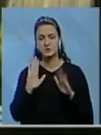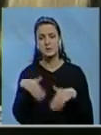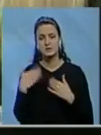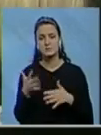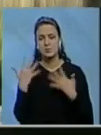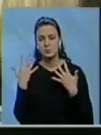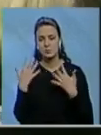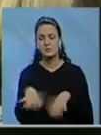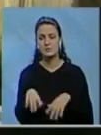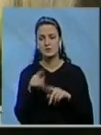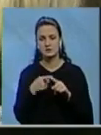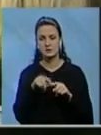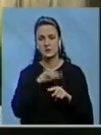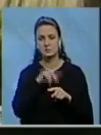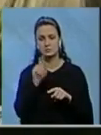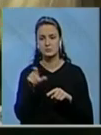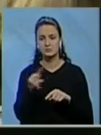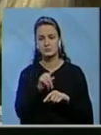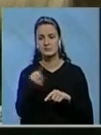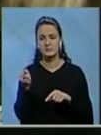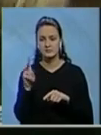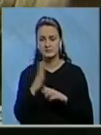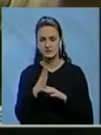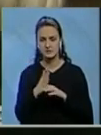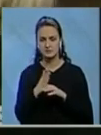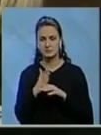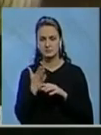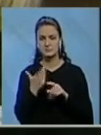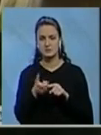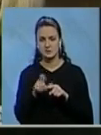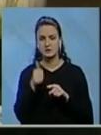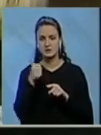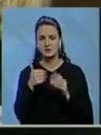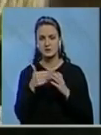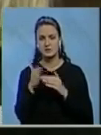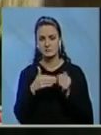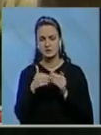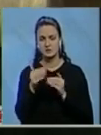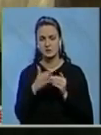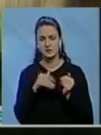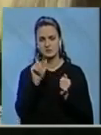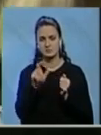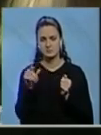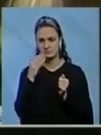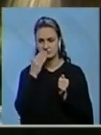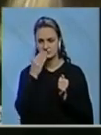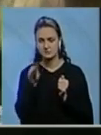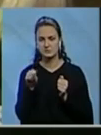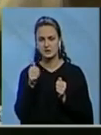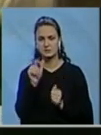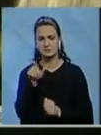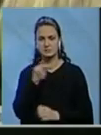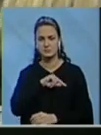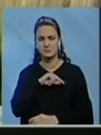უკვე არსებულ თანამშრომლებს, რომლებიც ძალიან კარგი კვალიფიკაციის, კარგი